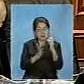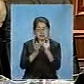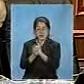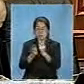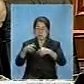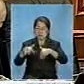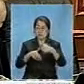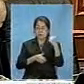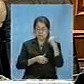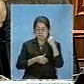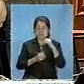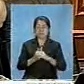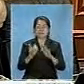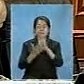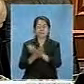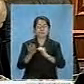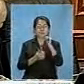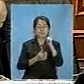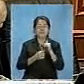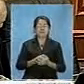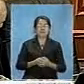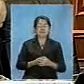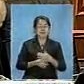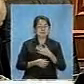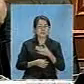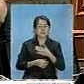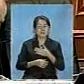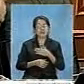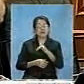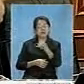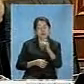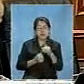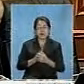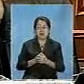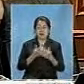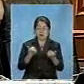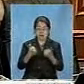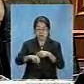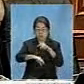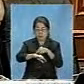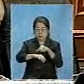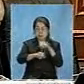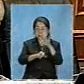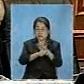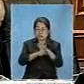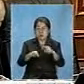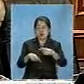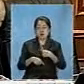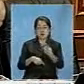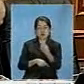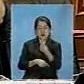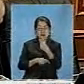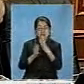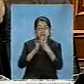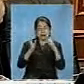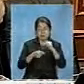ศได้เป็นอย่างดีด้วยในส่วนที่ผมอาจจะไม่สามารถจะใช้เวลานี้ตอบคำถามจะได้ทั้งหมดนะครับแต่